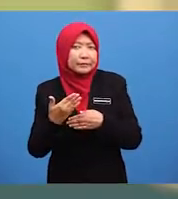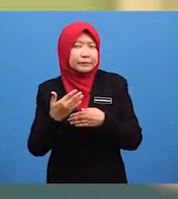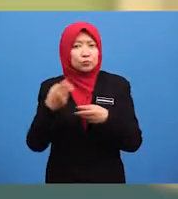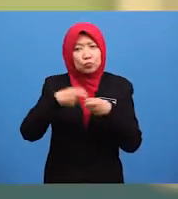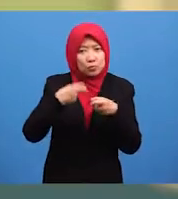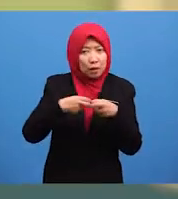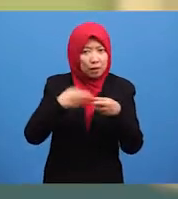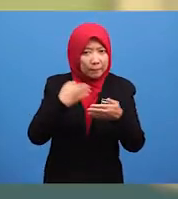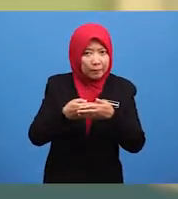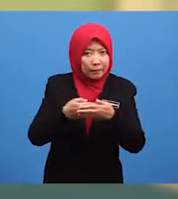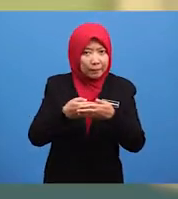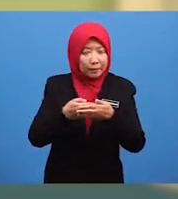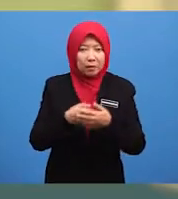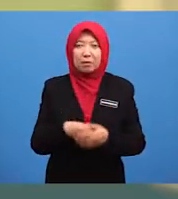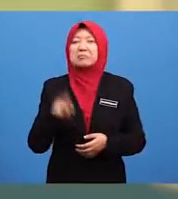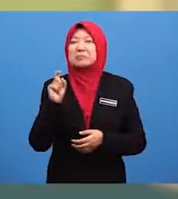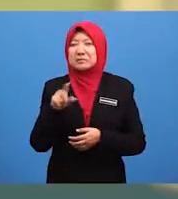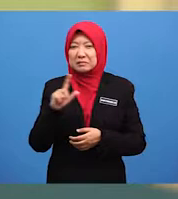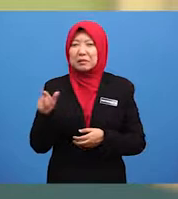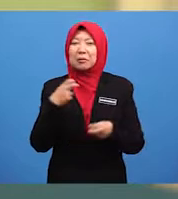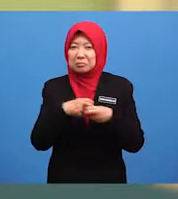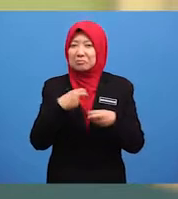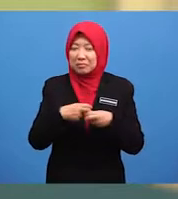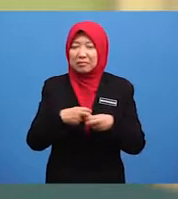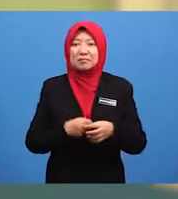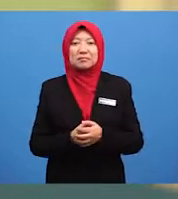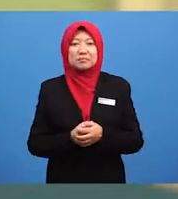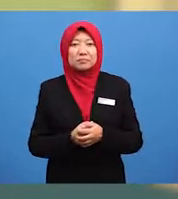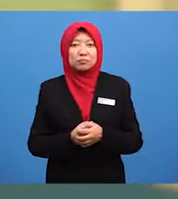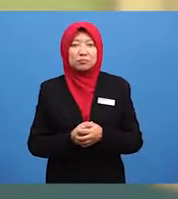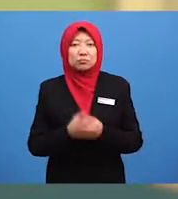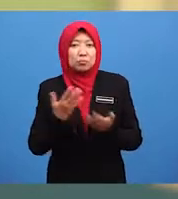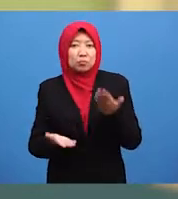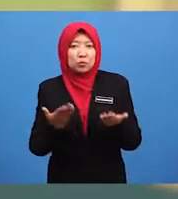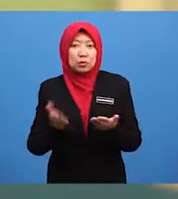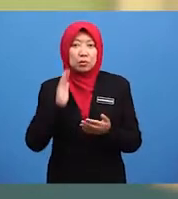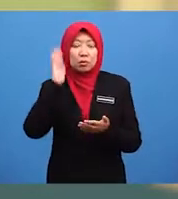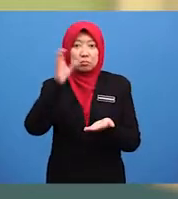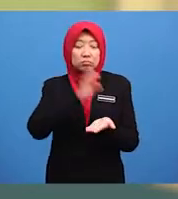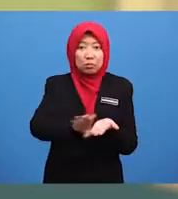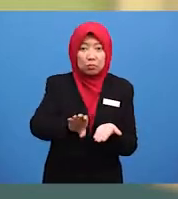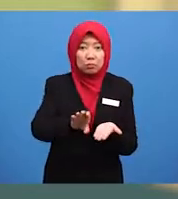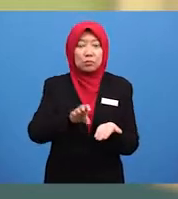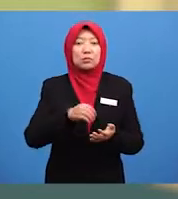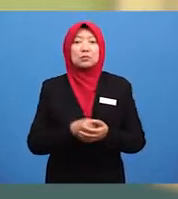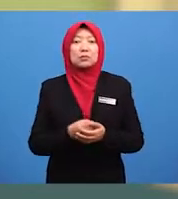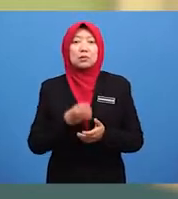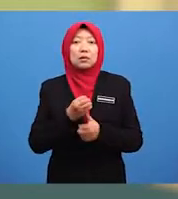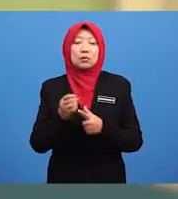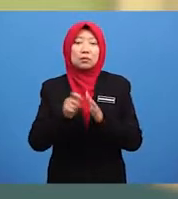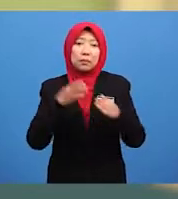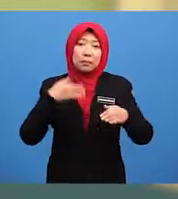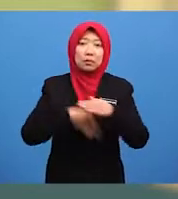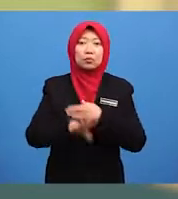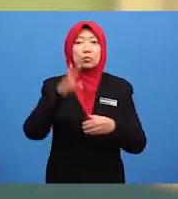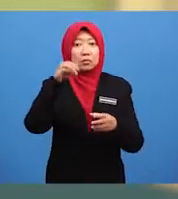sana? Sudah pasti tidak, kan? Kita mungkin akan tergelincir dan termasuk